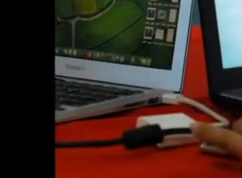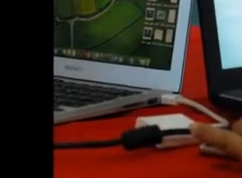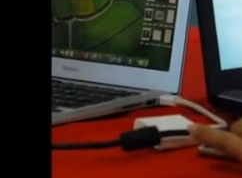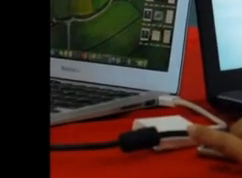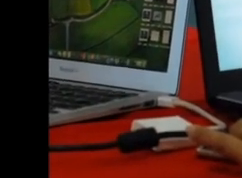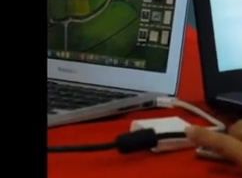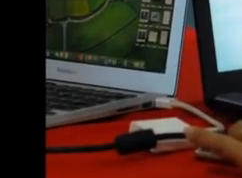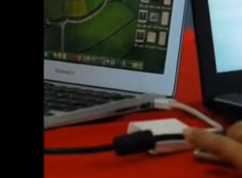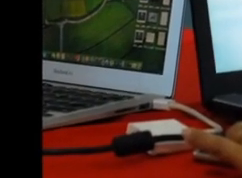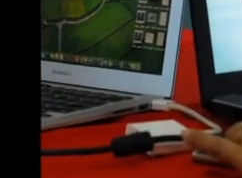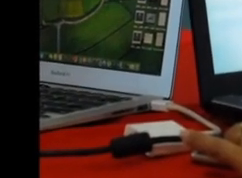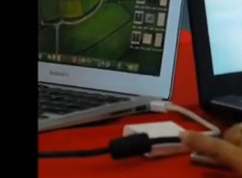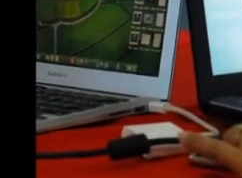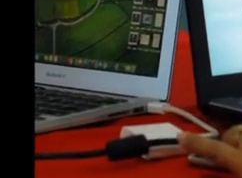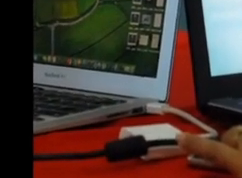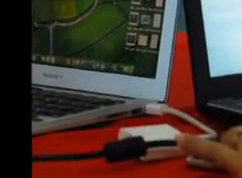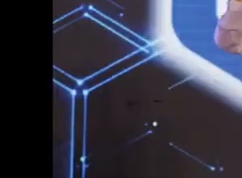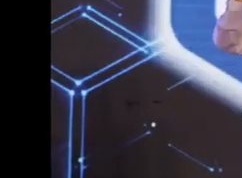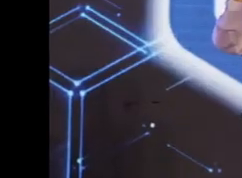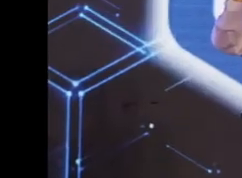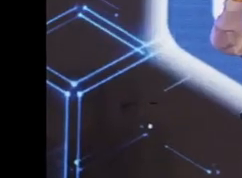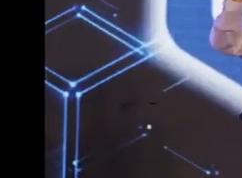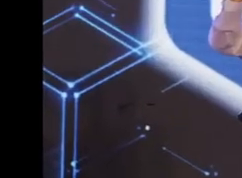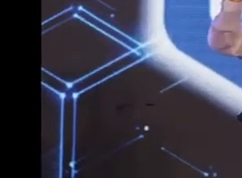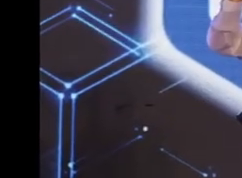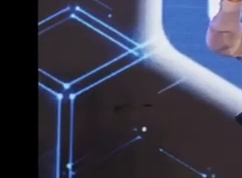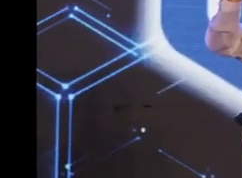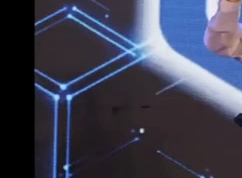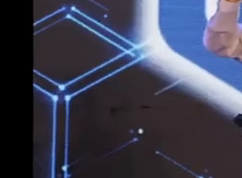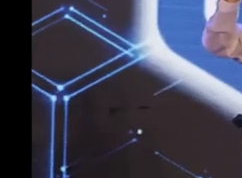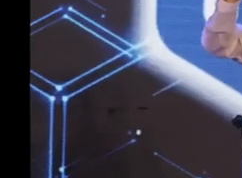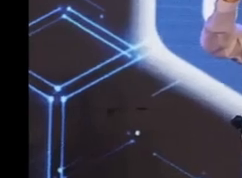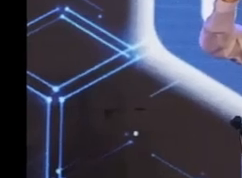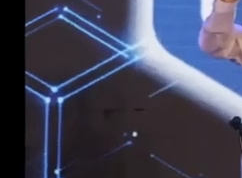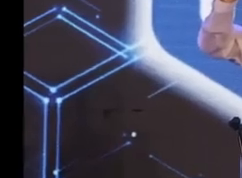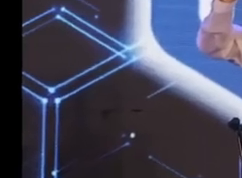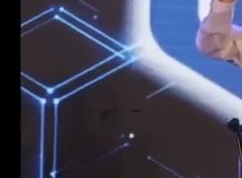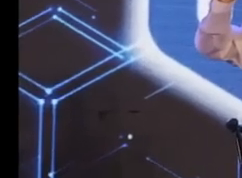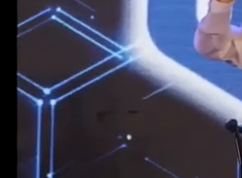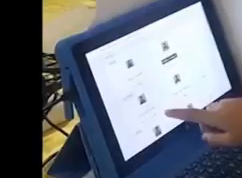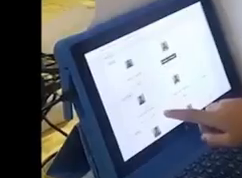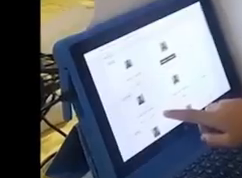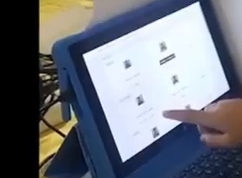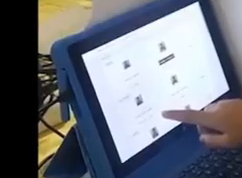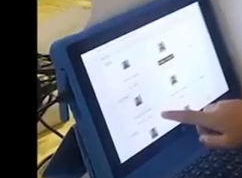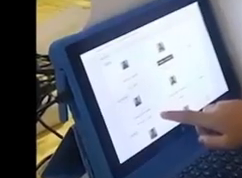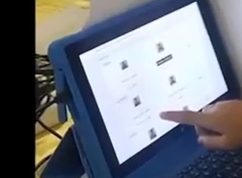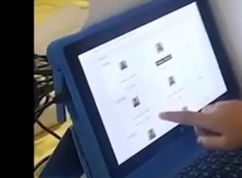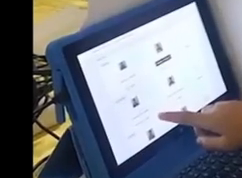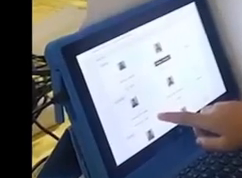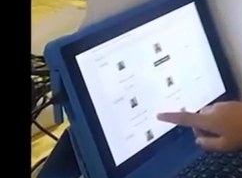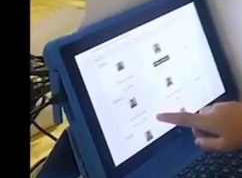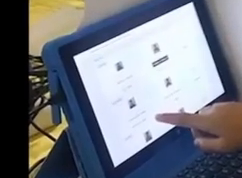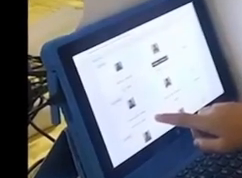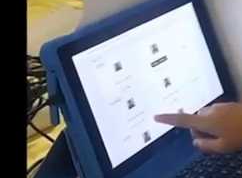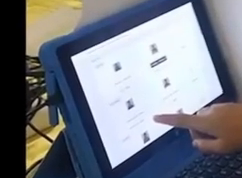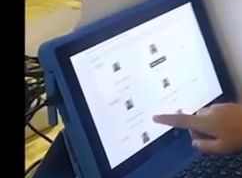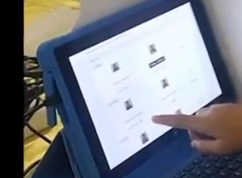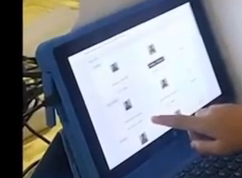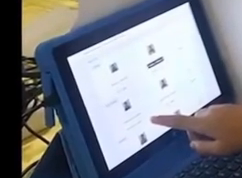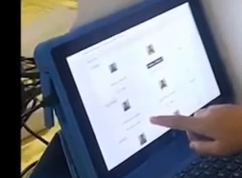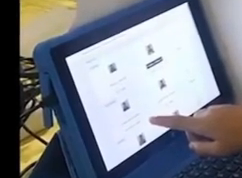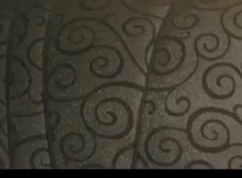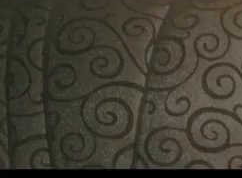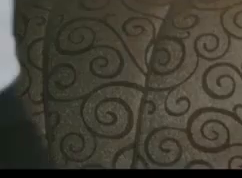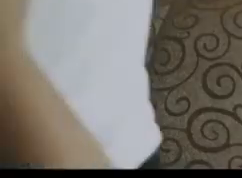mang balakid. Hindi man perpekto, hindi man sapat sa ngayon. Magtulungan tayo upang sa